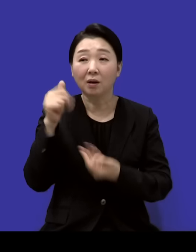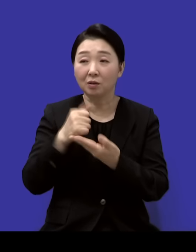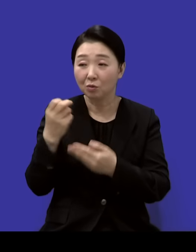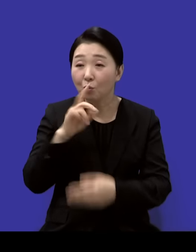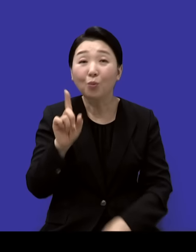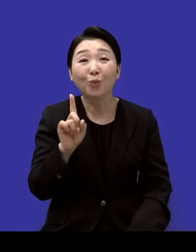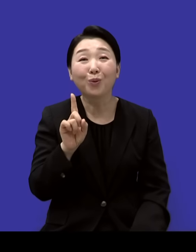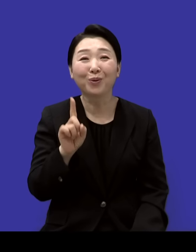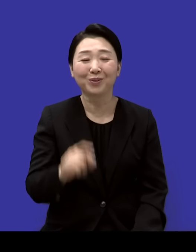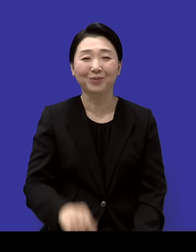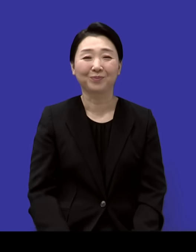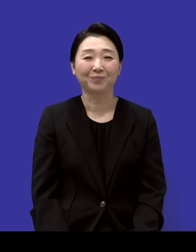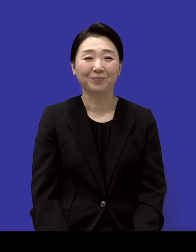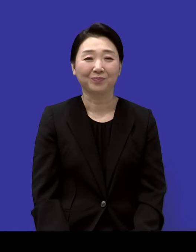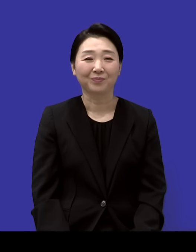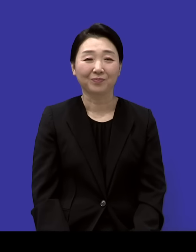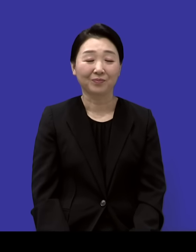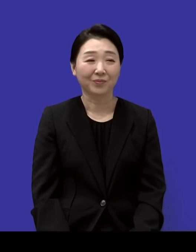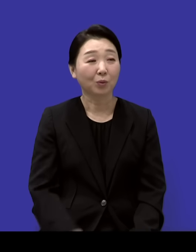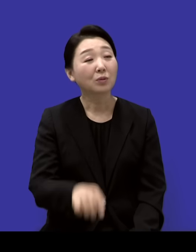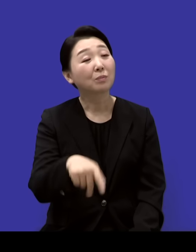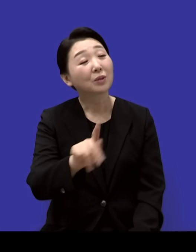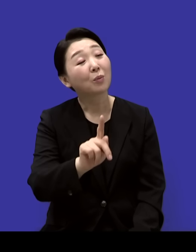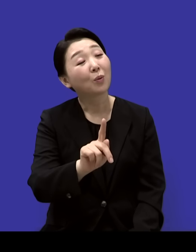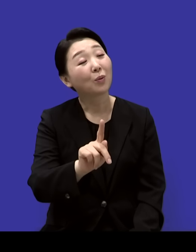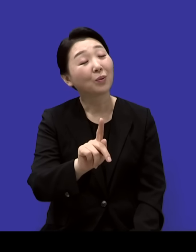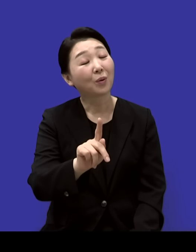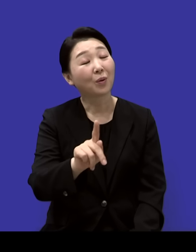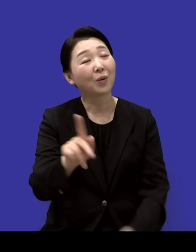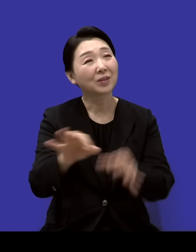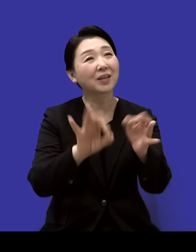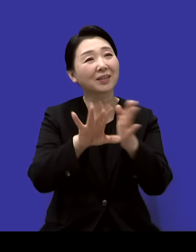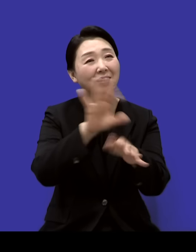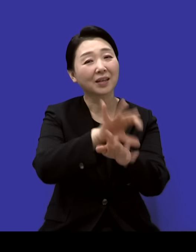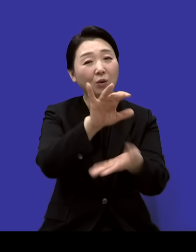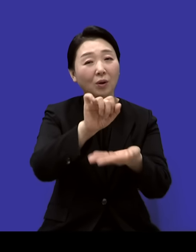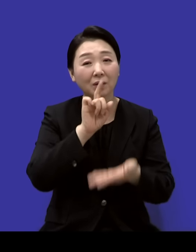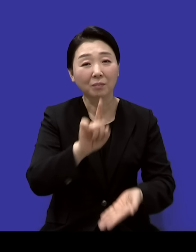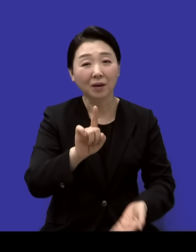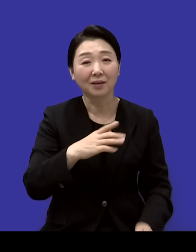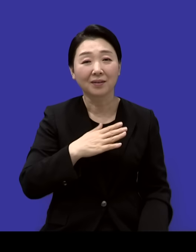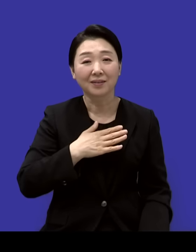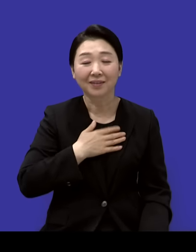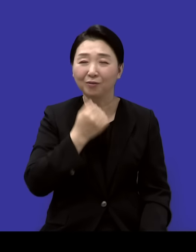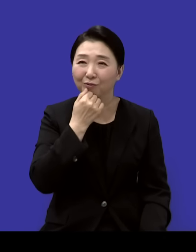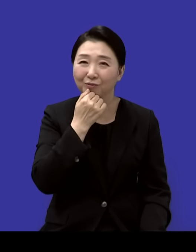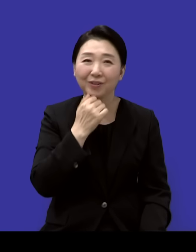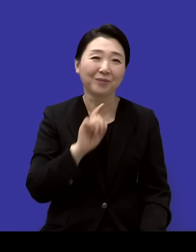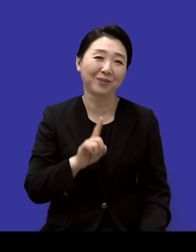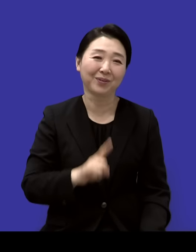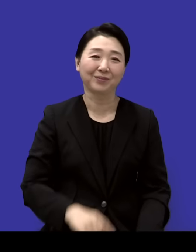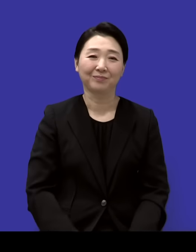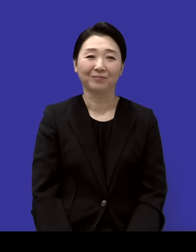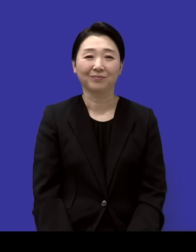이거 뭐예요? 그러니까 권사님이 피자 뭐예요? 그러니까 권사님이 시장에서 오는 길에 하나 사왔어요. 그랬는데 제가 또 너무 웃겨가지고